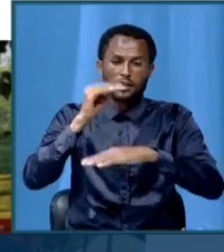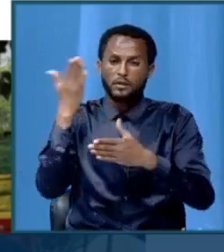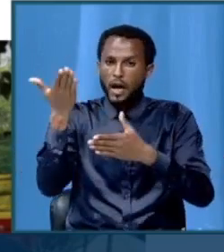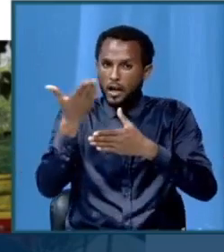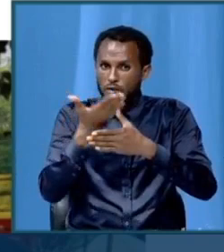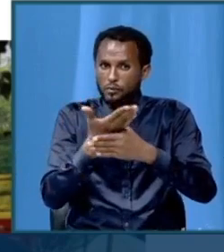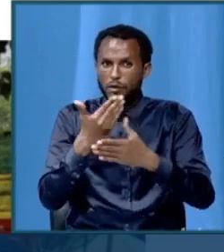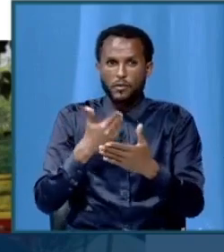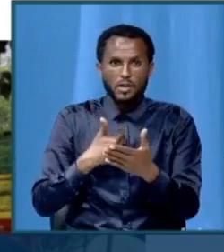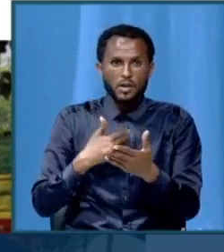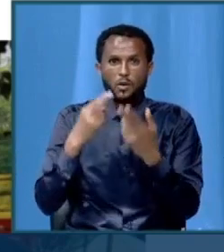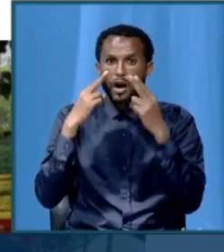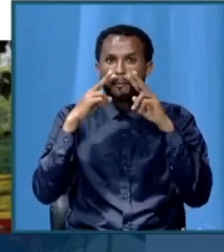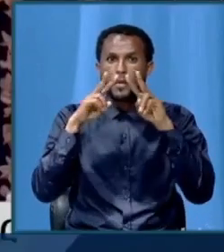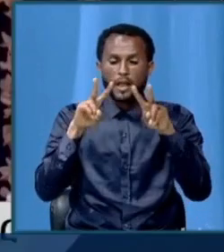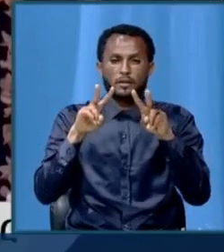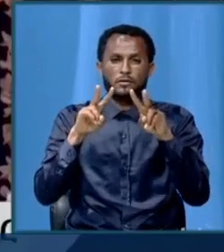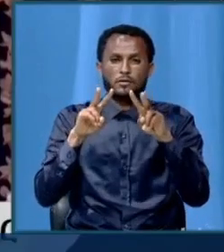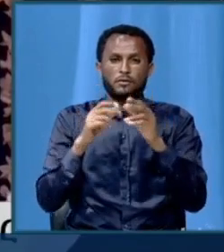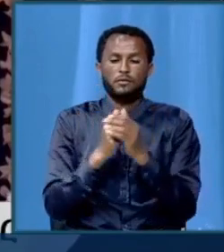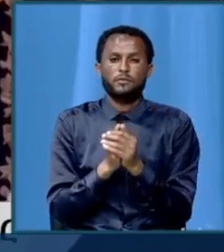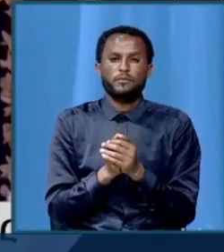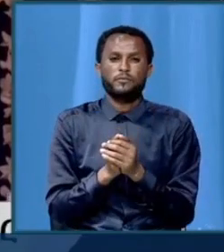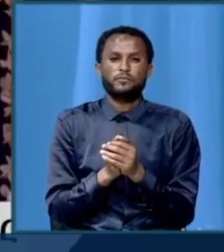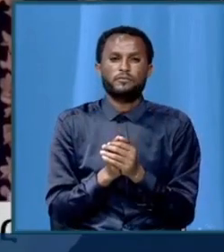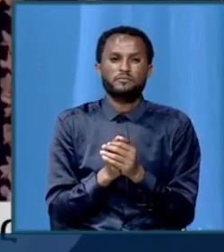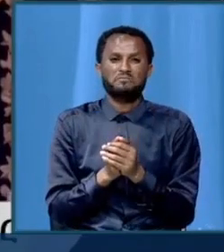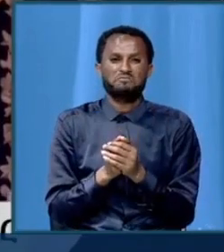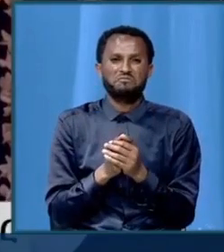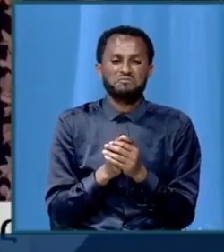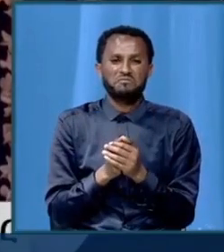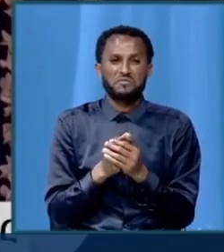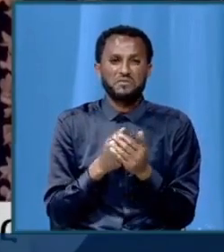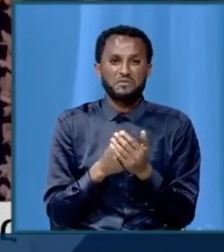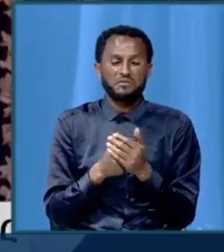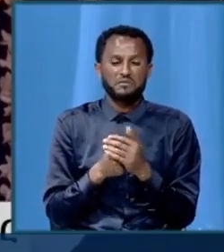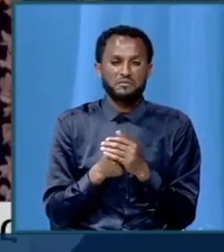ዓጊቶምዎ ምህላዎም ኣመላኺቱ። እነዚህን